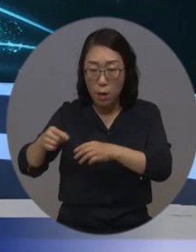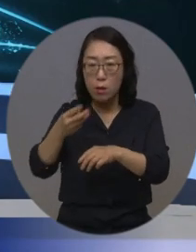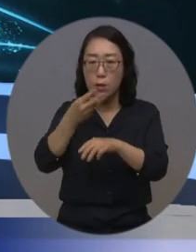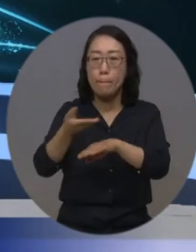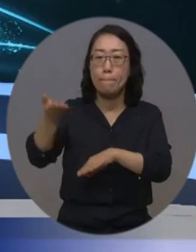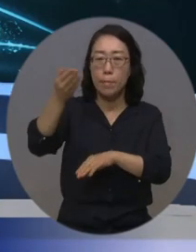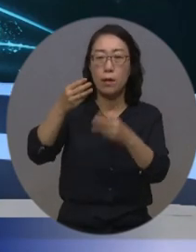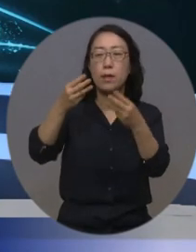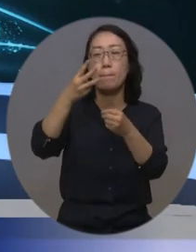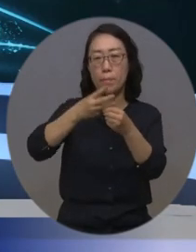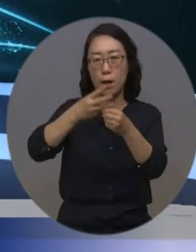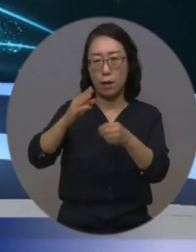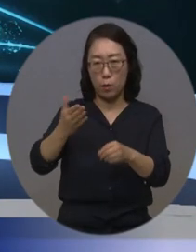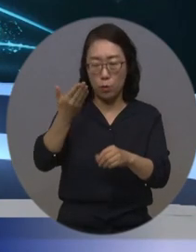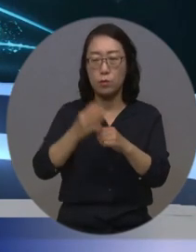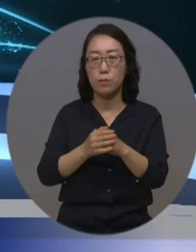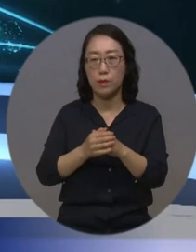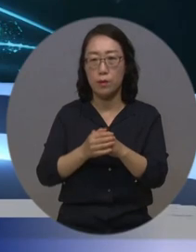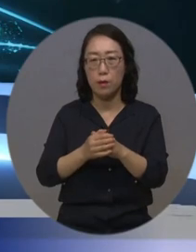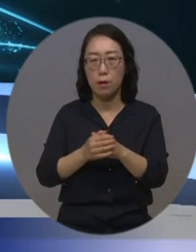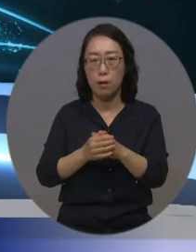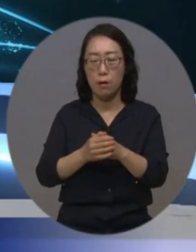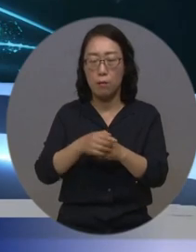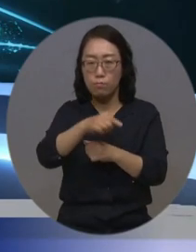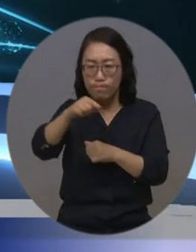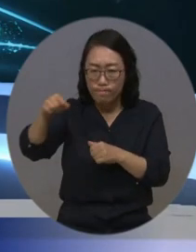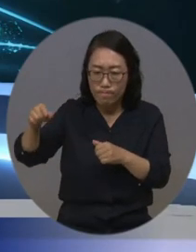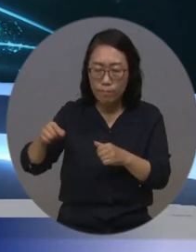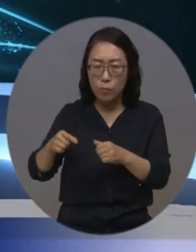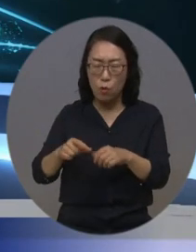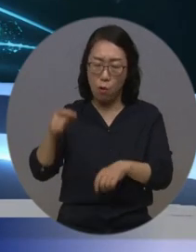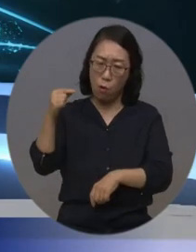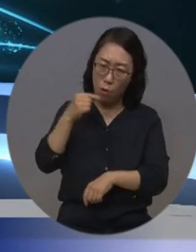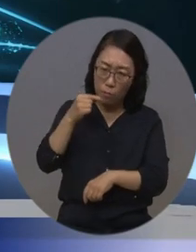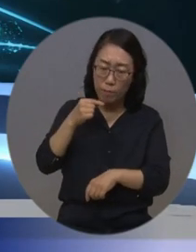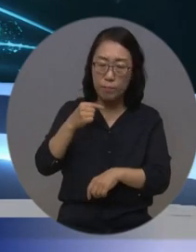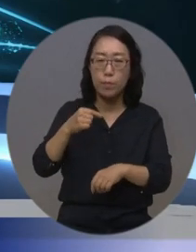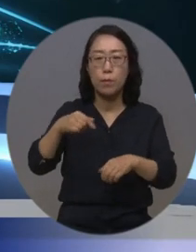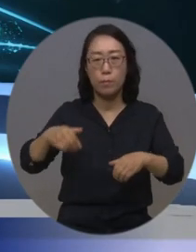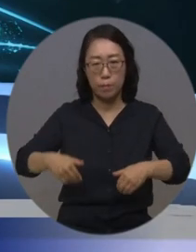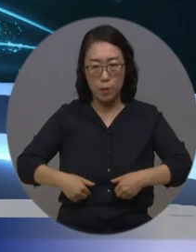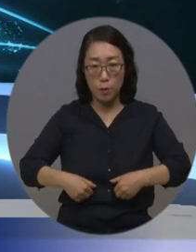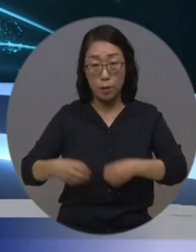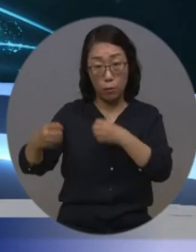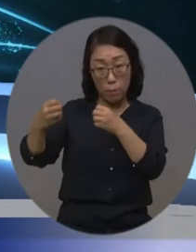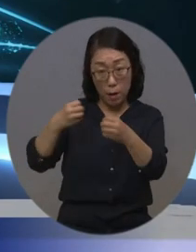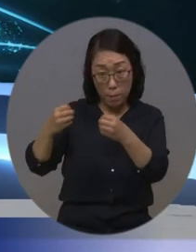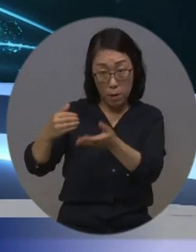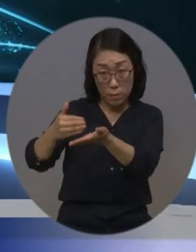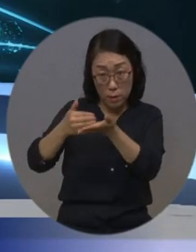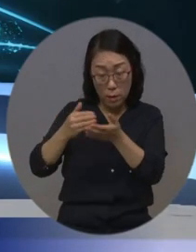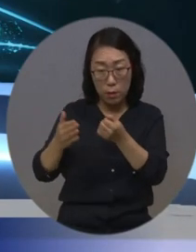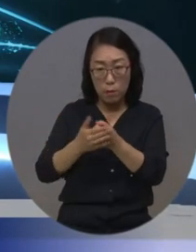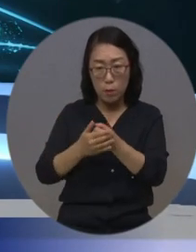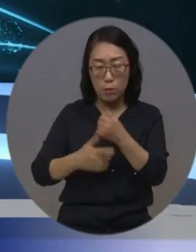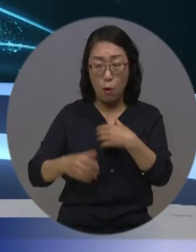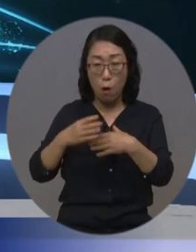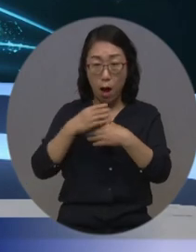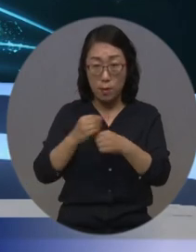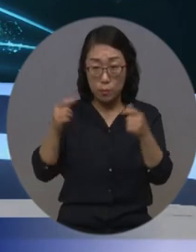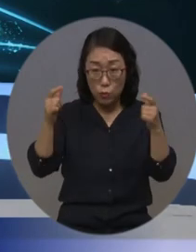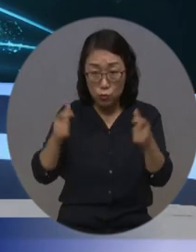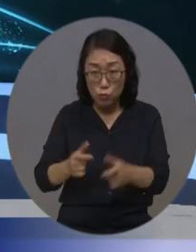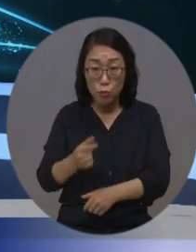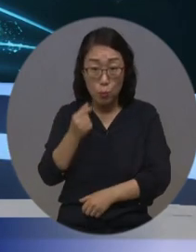거리두기로 격상됐습니다. 전문가들은 더 강력한 조치가 필요한 시점이라고 보고 수도권 증가세가 안정되지